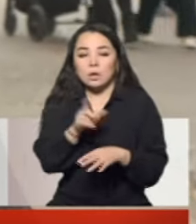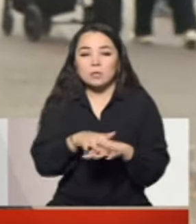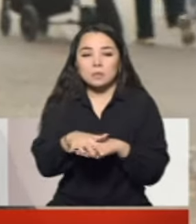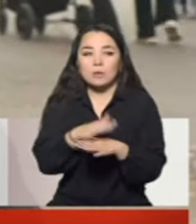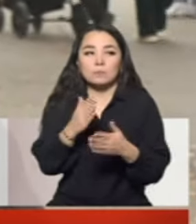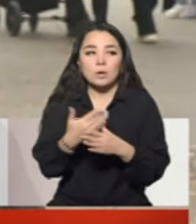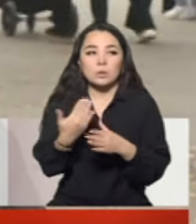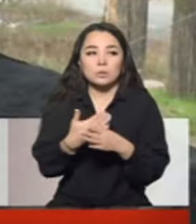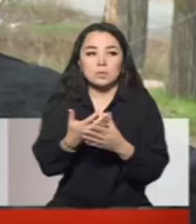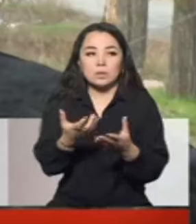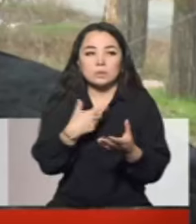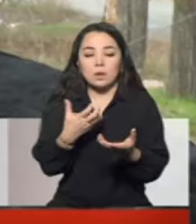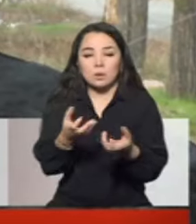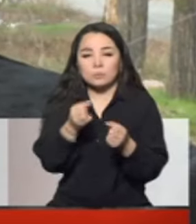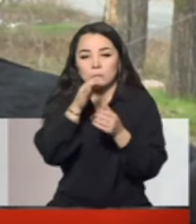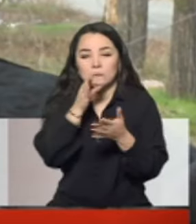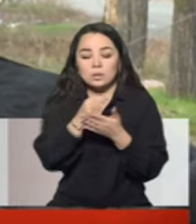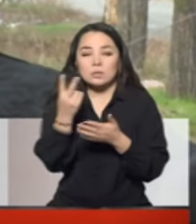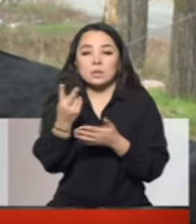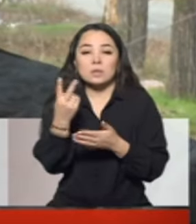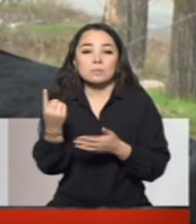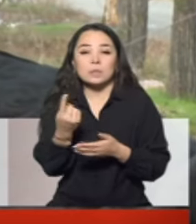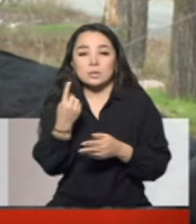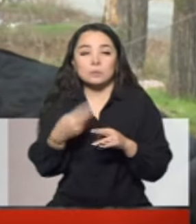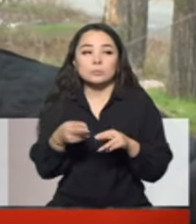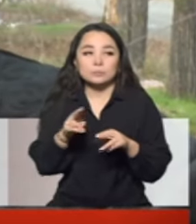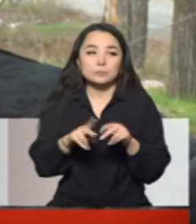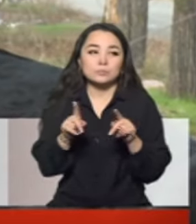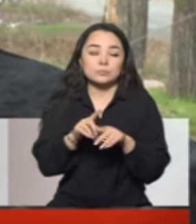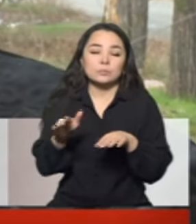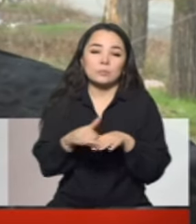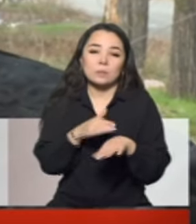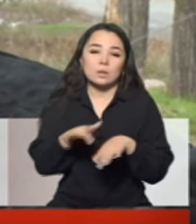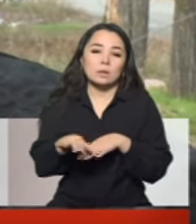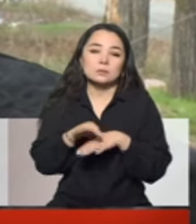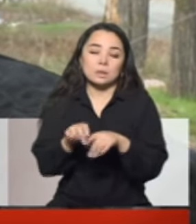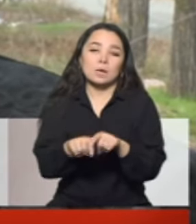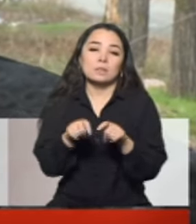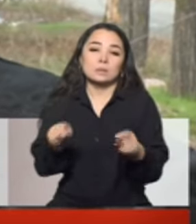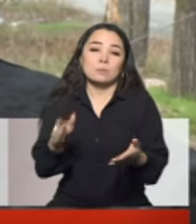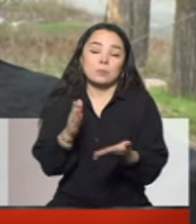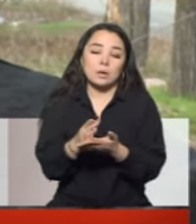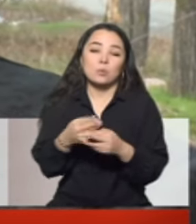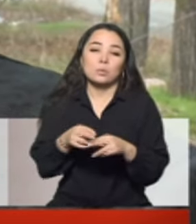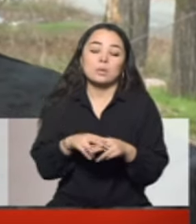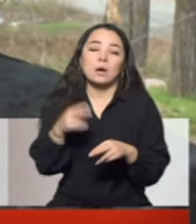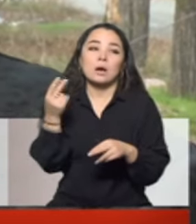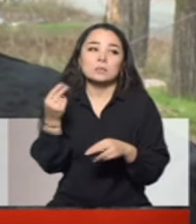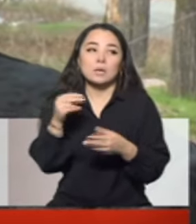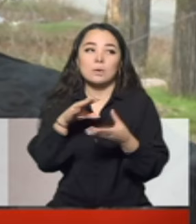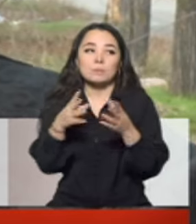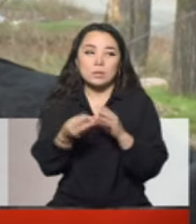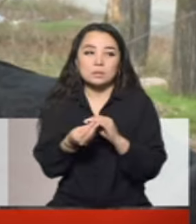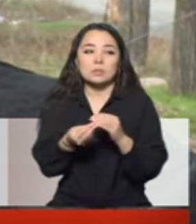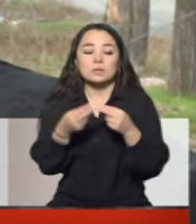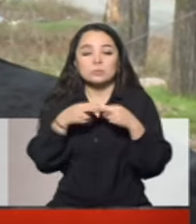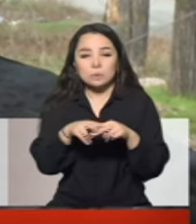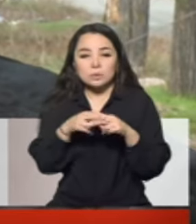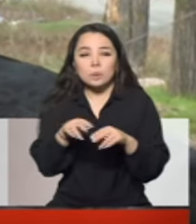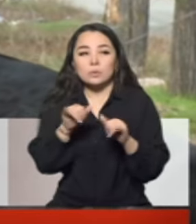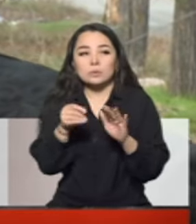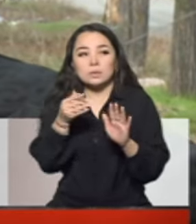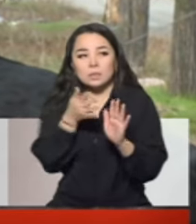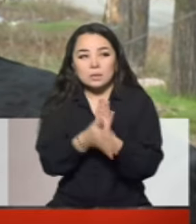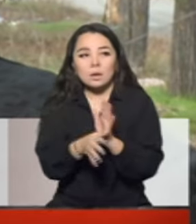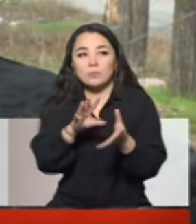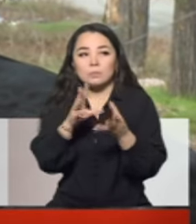өз көмегін ала алмай жатады. Қазір екінің бірі осындай қайырымдылық қор ашады. Оның ақшасының оған түсіп атқан дүниелердің қайда кетіп